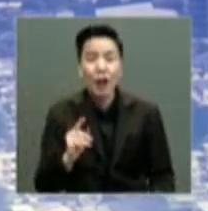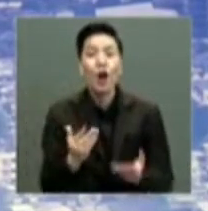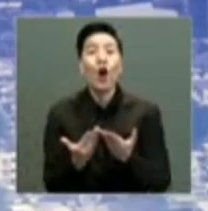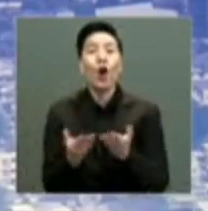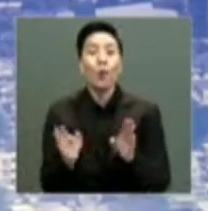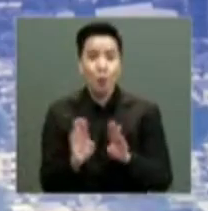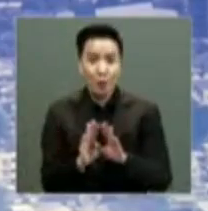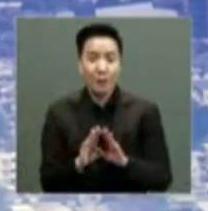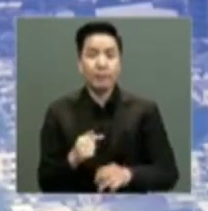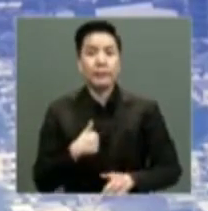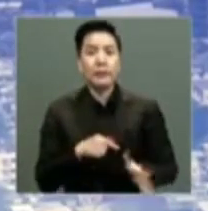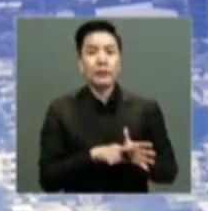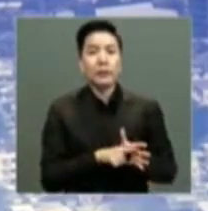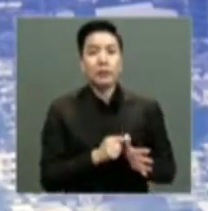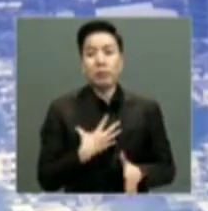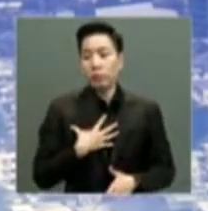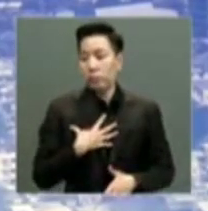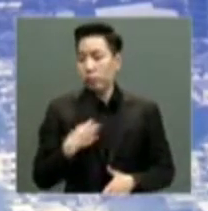ต่อไปสู่ครอบครัวเราเข้าใจในตัวโรคลักษณะของโลกวันนี้ห่างจากครอบครัวทางด้านทางกายสักนิดนึงไม่ได้หมายความว่าเราจะไปทำให้ความสัมพันธ์ในครอบครัวเสียหายเลยแต่เรากำลังทำด้านที่ดีที่สุดของเราเพื่อครอบครัวเราใครที่เคยเดินออกมากับบ้านเราไปกอดลูกกอดอะไรทั้งหลายก็ต้องบอกลูกก่อนนะครับขอพ่ออาบน้ำก่อนของแม่อาบน้ำก่อนแล้วเดี๋ยวมาเล่นด้วยกันนะแล้วระหว่างที่เล่นก็ต้องมีหน้ากากอนามัยตลอดเวลาเพราะว่าถึงแม้ท่านอาบน้ำเรียบร้อยแล้วร่างกายท่านสะอาดแต่สารคัดหลั่งที่อยู่ในทางเดินหายใจของท่านไม่ได้มีความสะอาดตรงนั้นด้วยต้องใช้หน้ากากอนามัยทั้งสิ้นนะครับอย่างผมพูดเสร็จเนี่ยผมก็ต้องใส่หน้ากากอนามัยแล้วก็อยู่ในทุกๆพื้นที่นะครับเพราะฉะนั้นวันนี้ก็ต้องขออนุญาตจบด้วยเริ่มต้นด้วยหน้ากากอนามัยก็